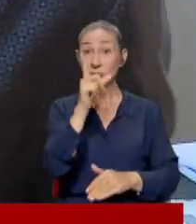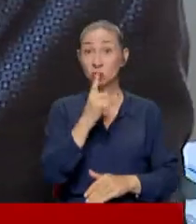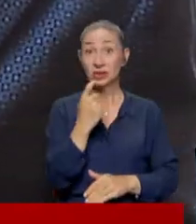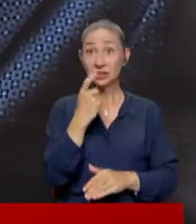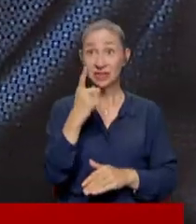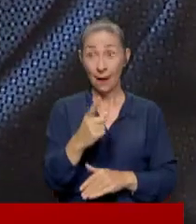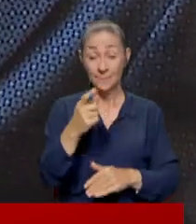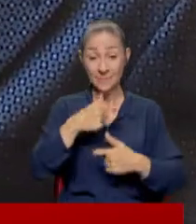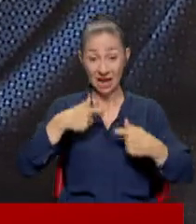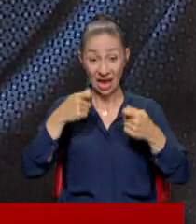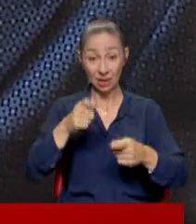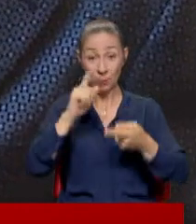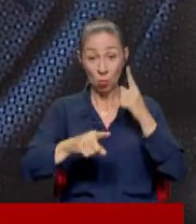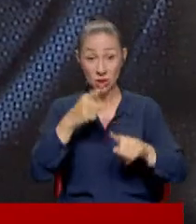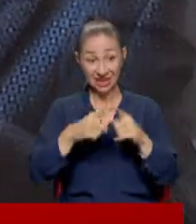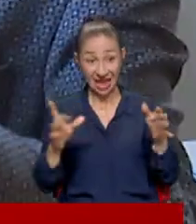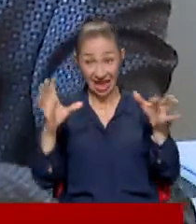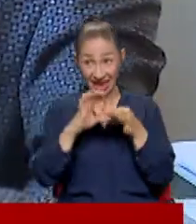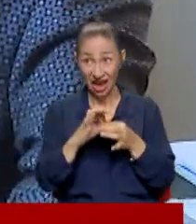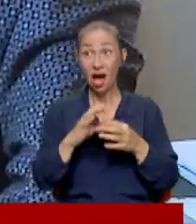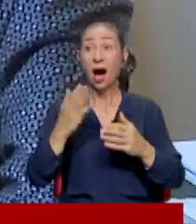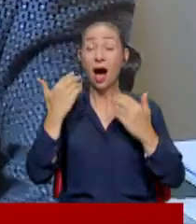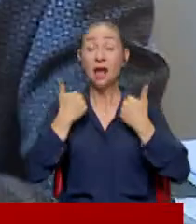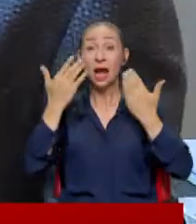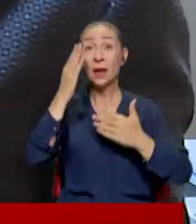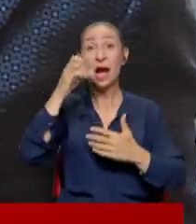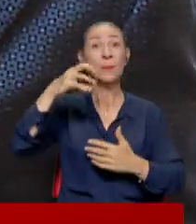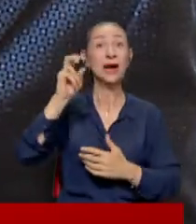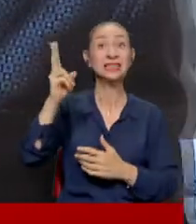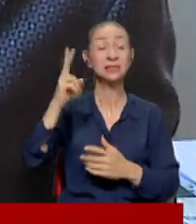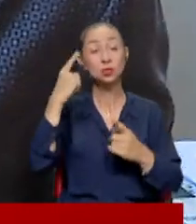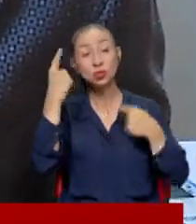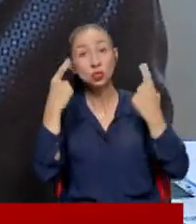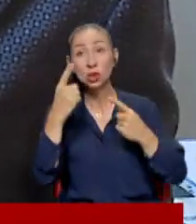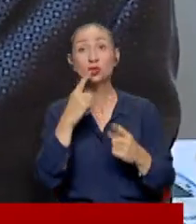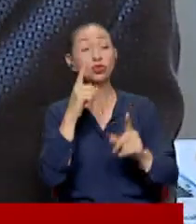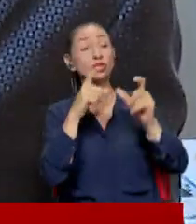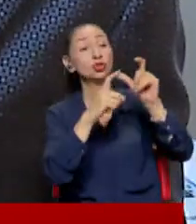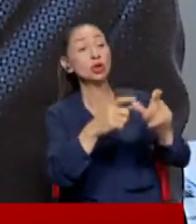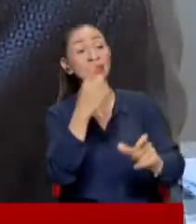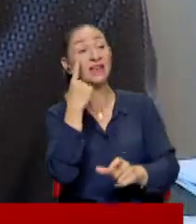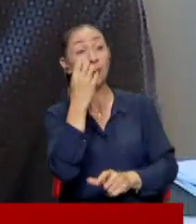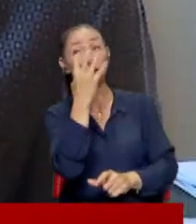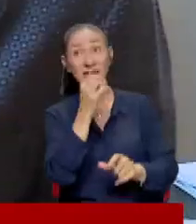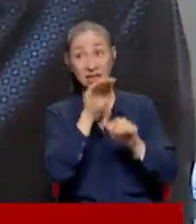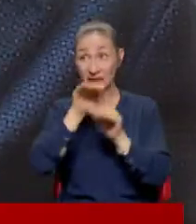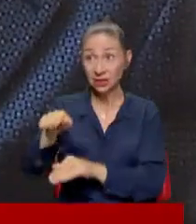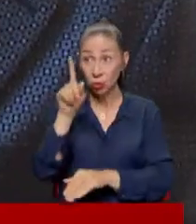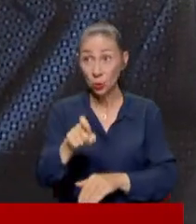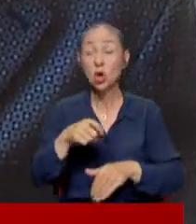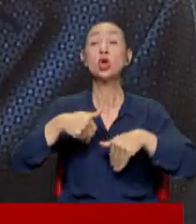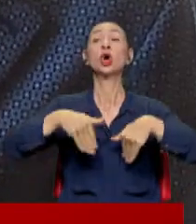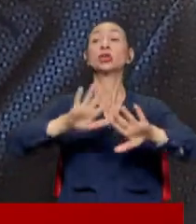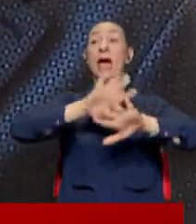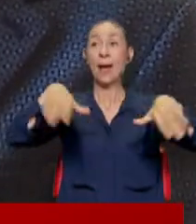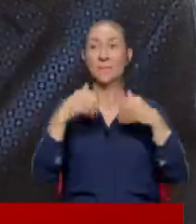yüzyılında milli eğitim politikası ile ilgili Adalet ve Kalkınma Partisi'nin yaklaşımı. Soruyoruz Devlet Bahçeli'ye. Destekliyor mu? Yoksa